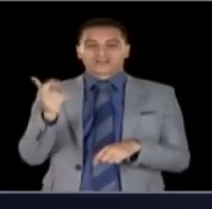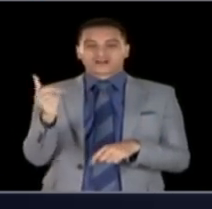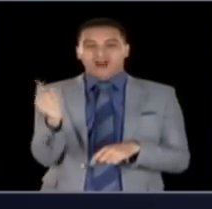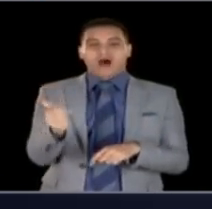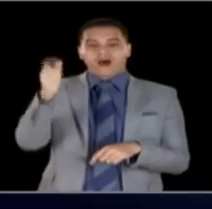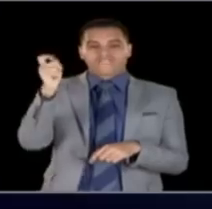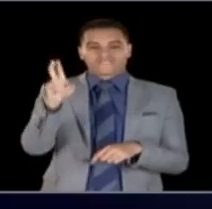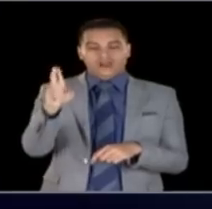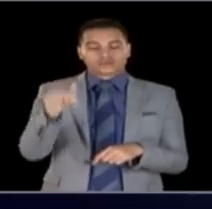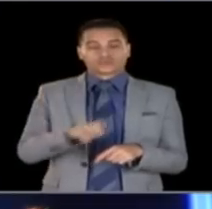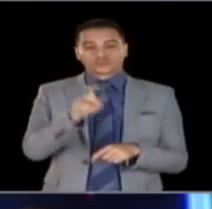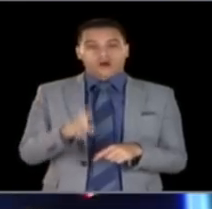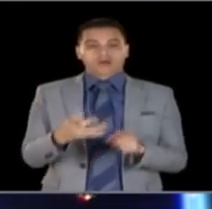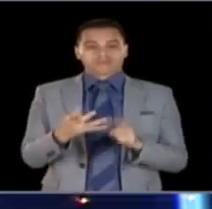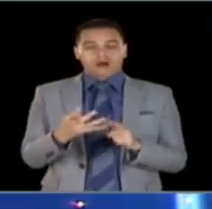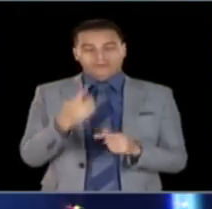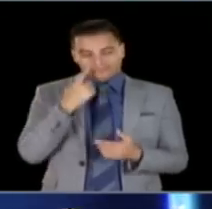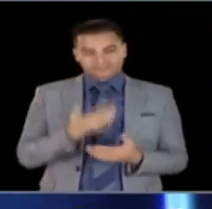محمود. السؤال الرابع،